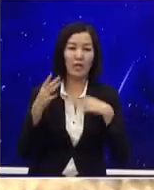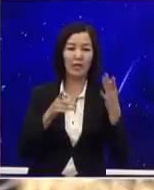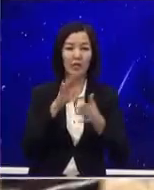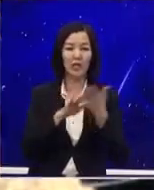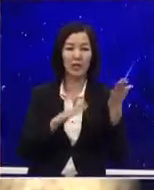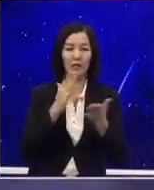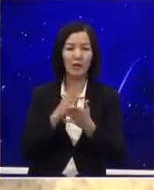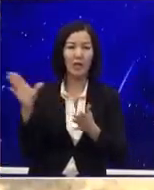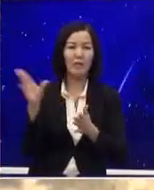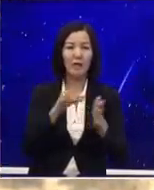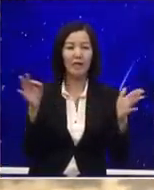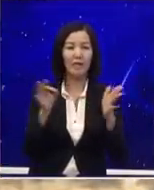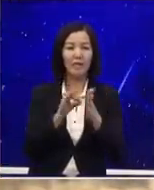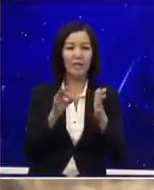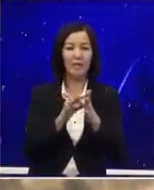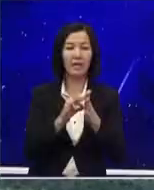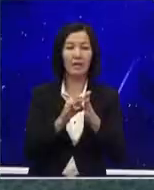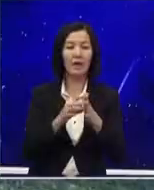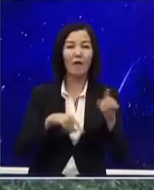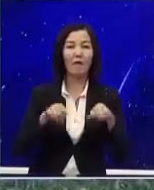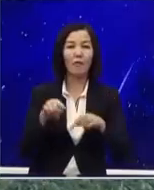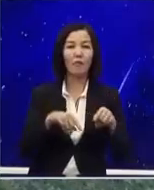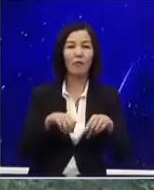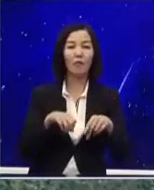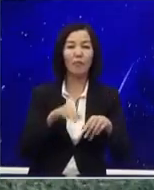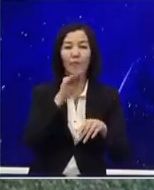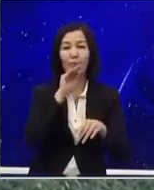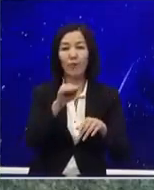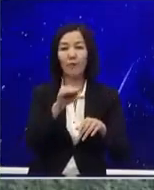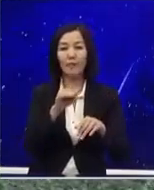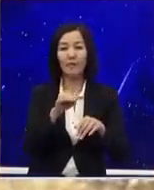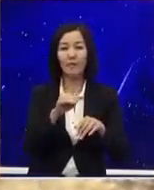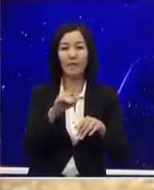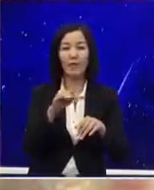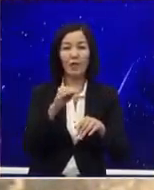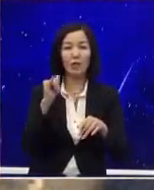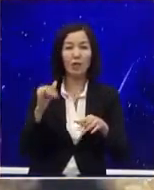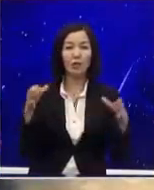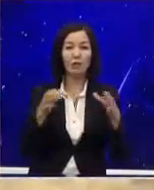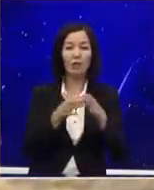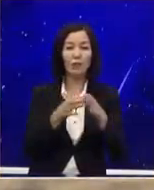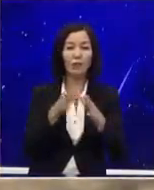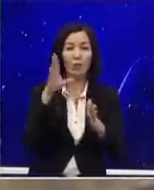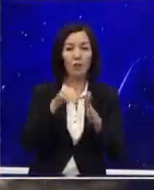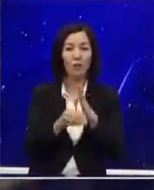жатыр. Барлығының мақсаты кәсіпқой футболшы атану. Жетсу клубында ойынап, ел құрамасының қатарында өнер